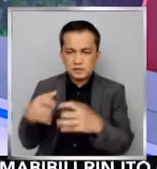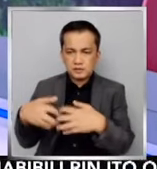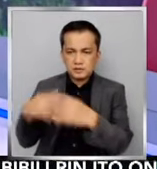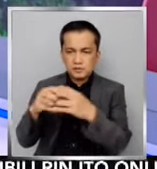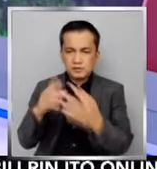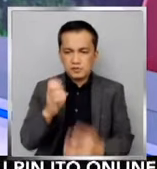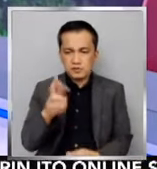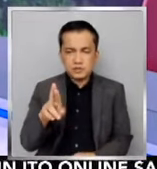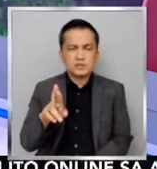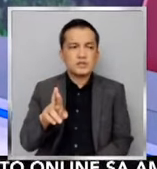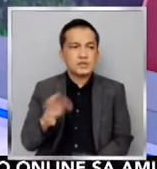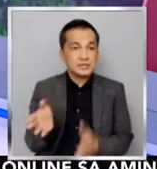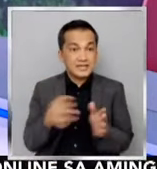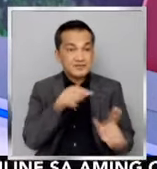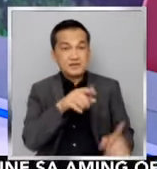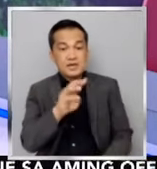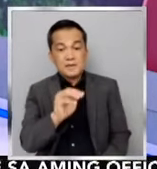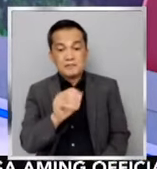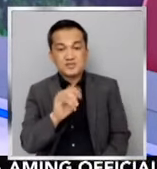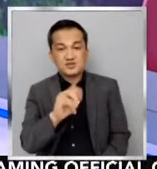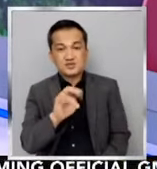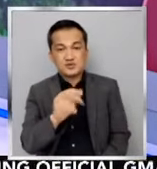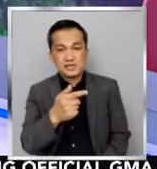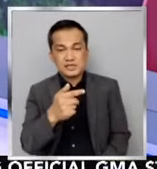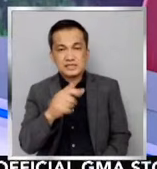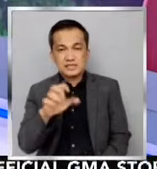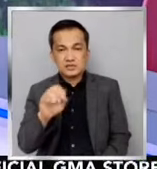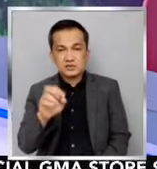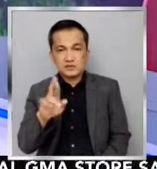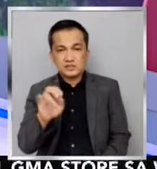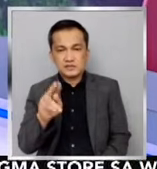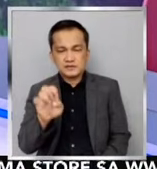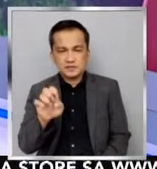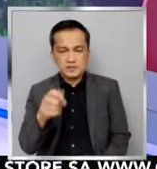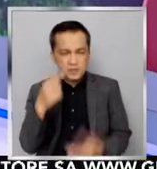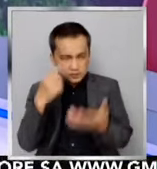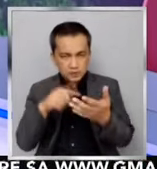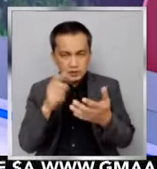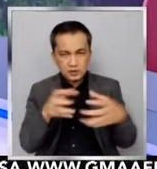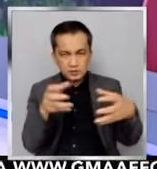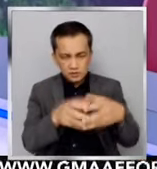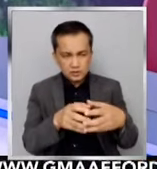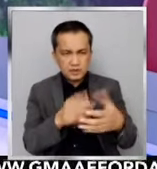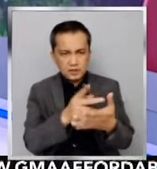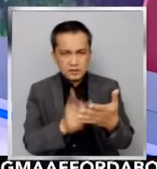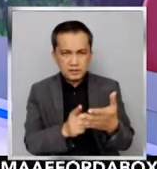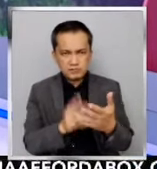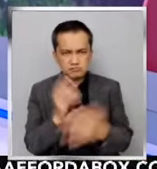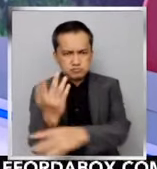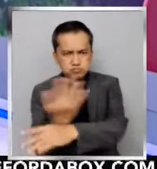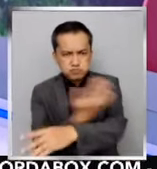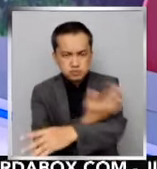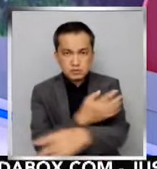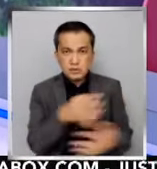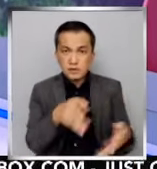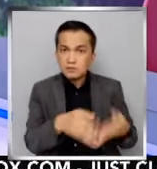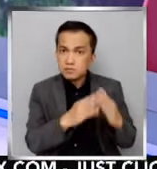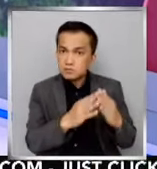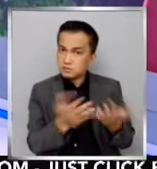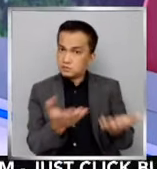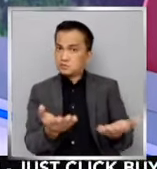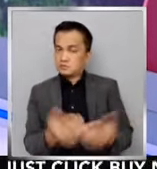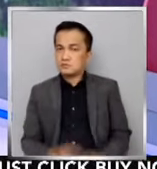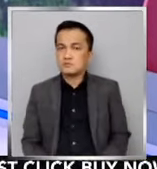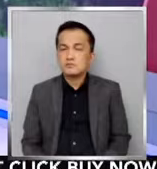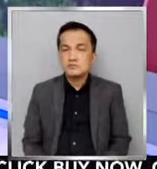Masungi Geo Reserve. Nag-inspection din ang isang party list sa bahagi ng gubat na pagtatayuan daw ng mga yan. Nakatutok